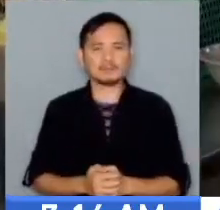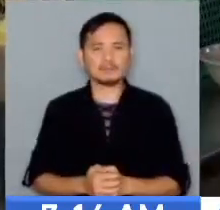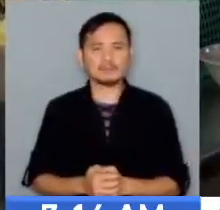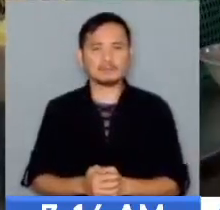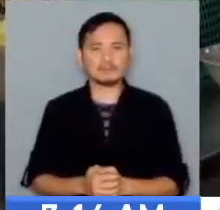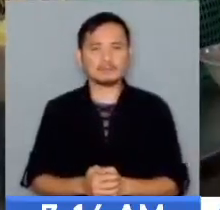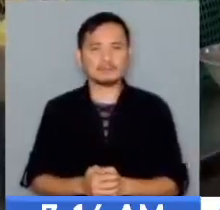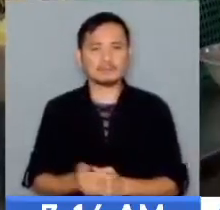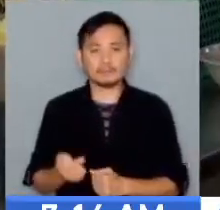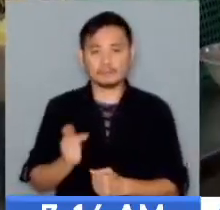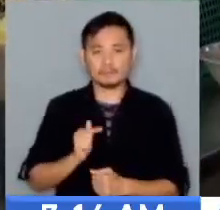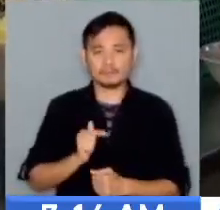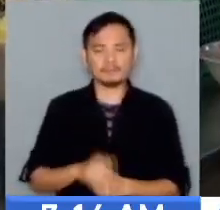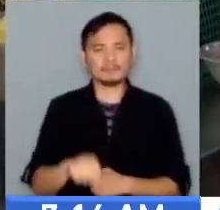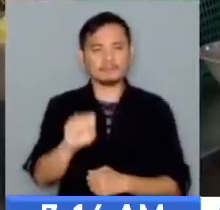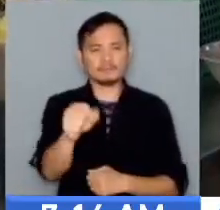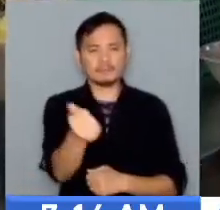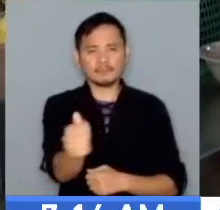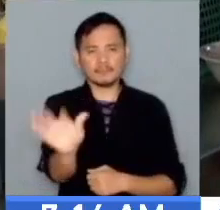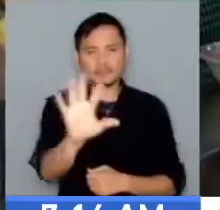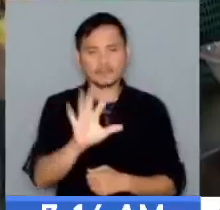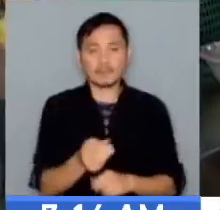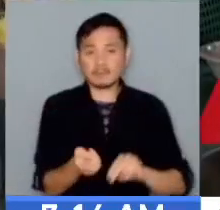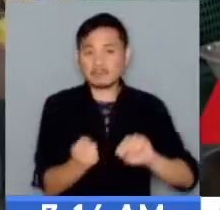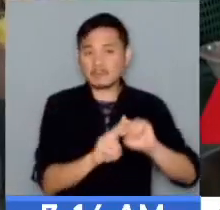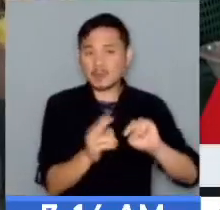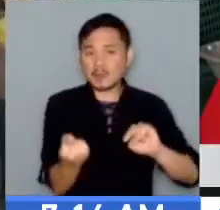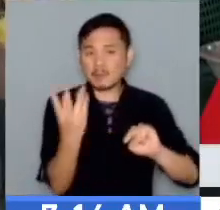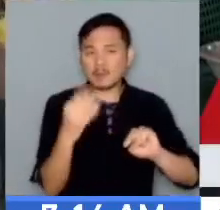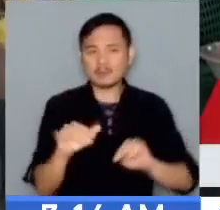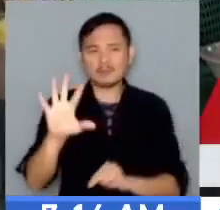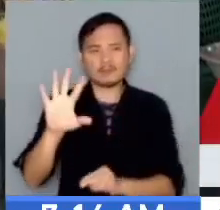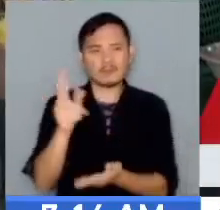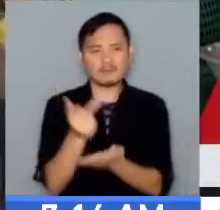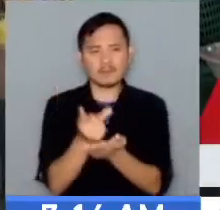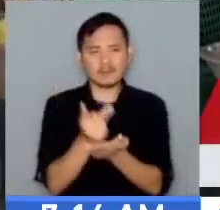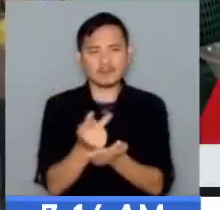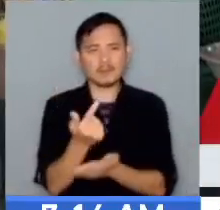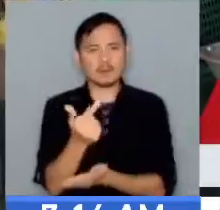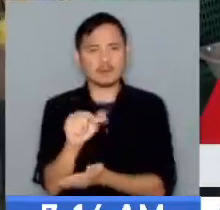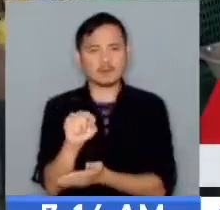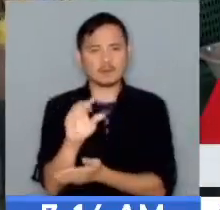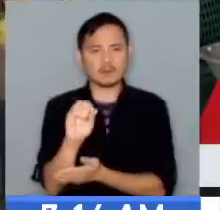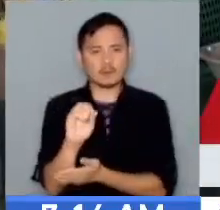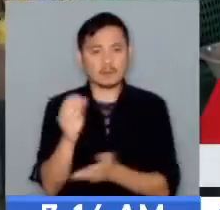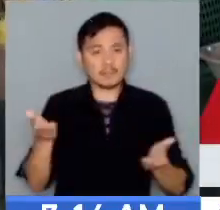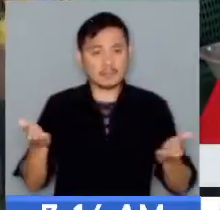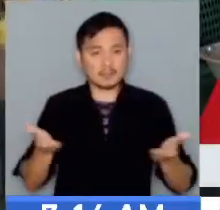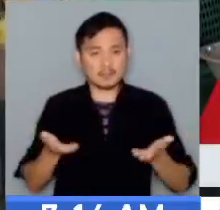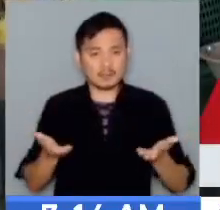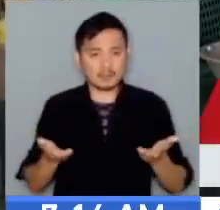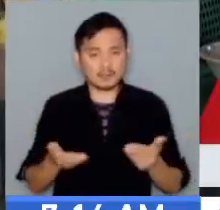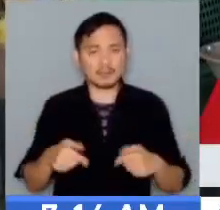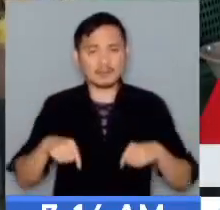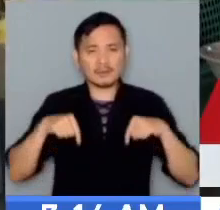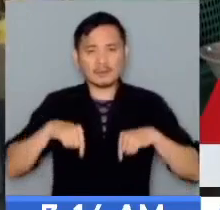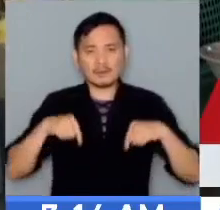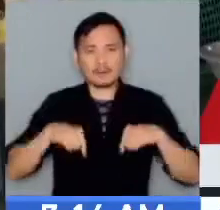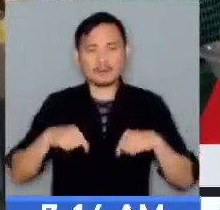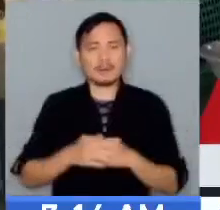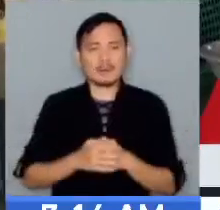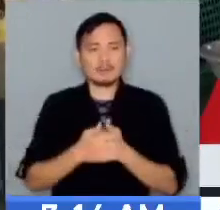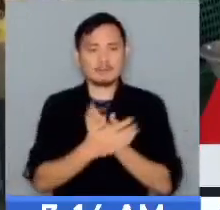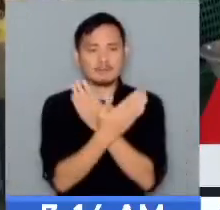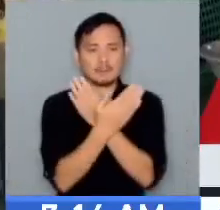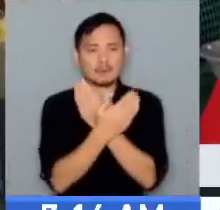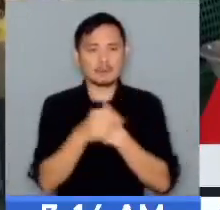Susan, good morning. 5 piso yung itinaas ng presyo ng goto. Dito po yan sa hilera ng mga nagtitinda niyan sa monumento sa Caloocan. Kung ang